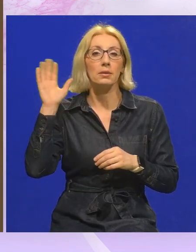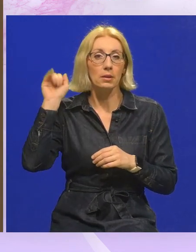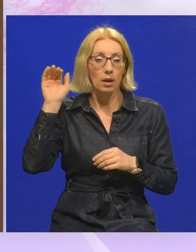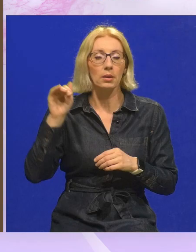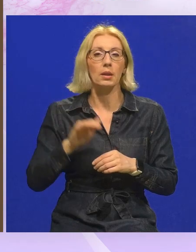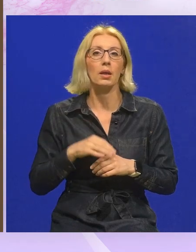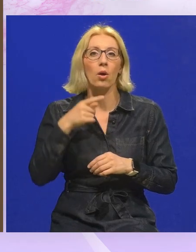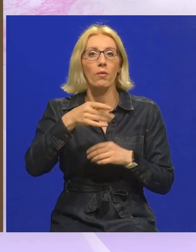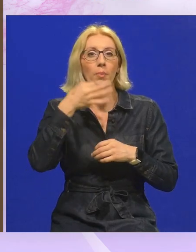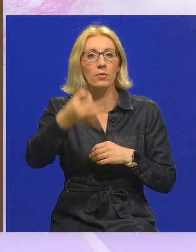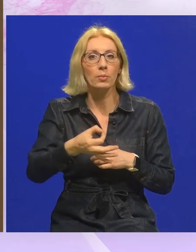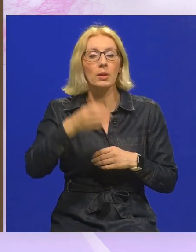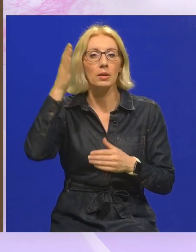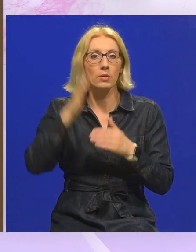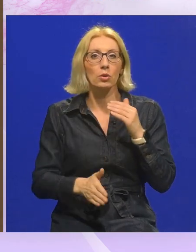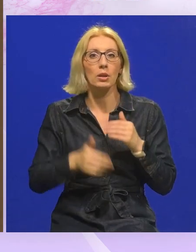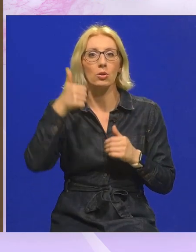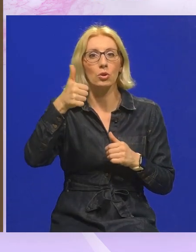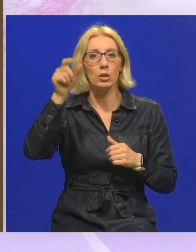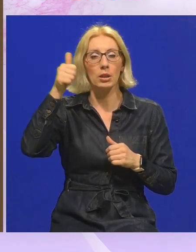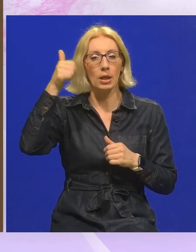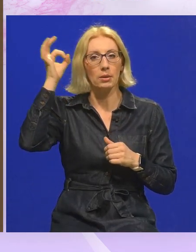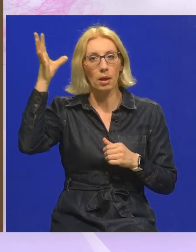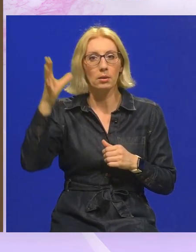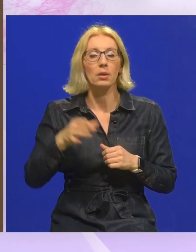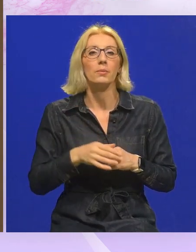ovom informacijom završavamo još jedno izdanje